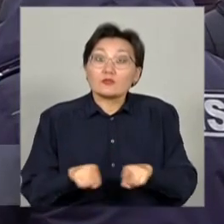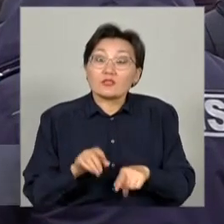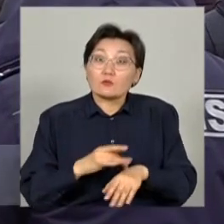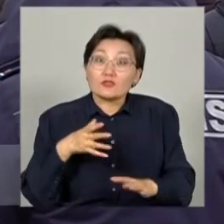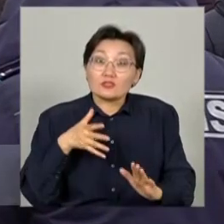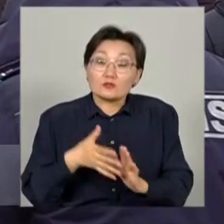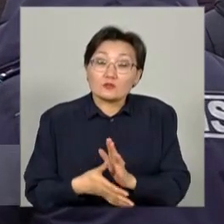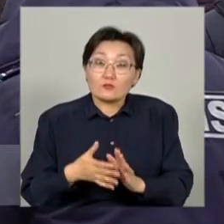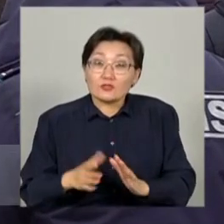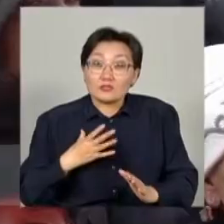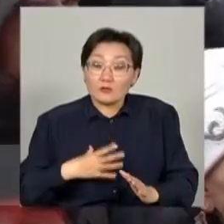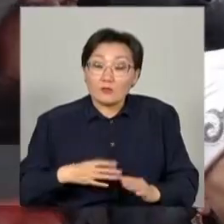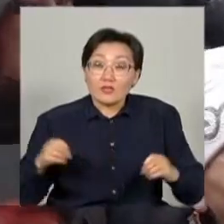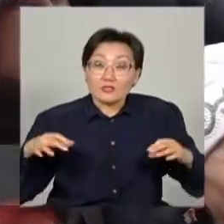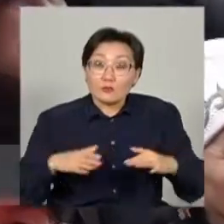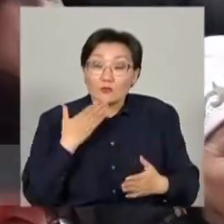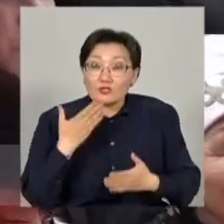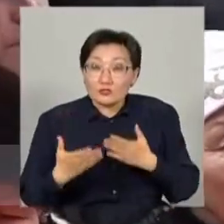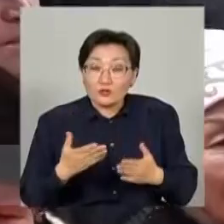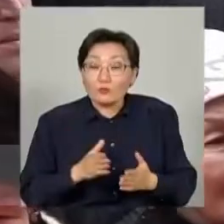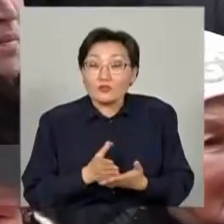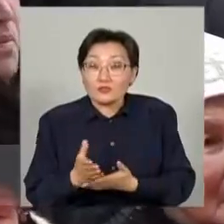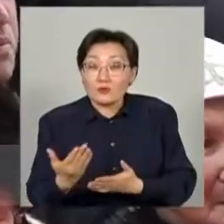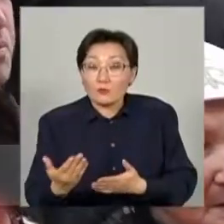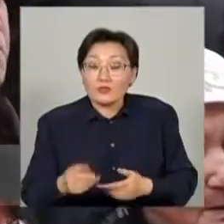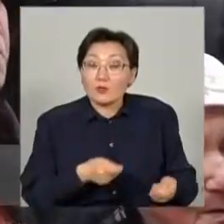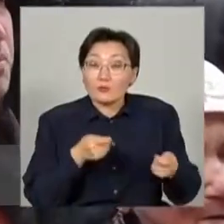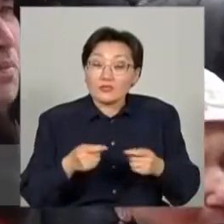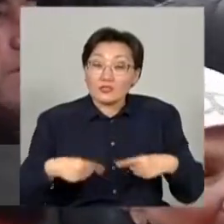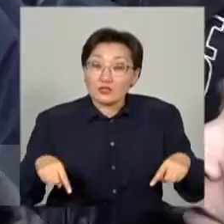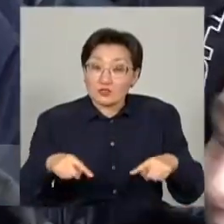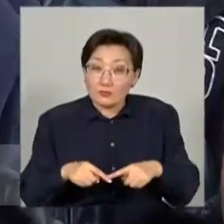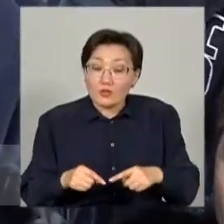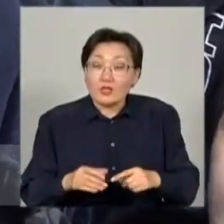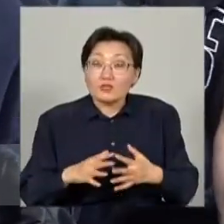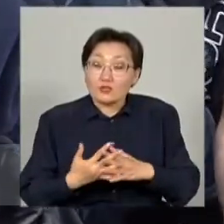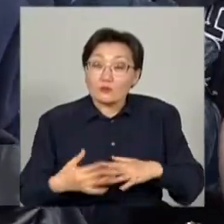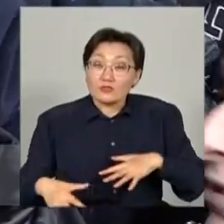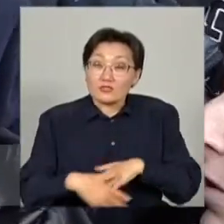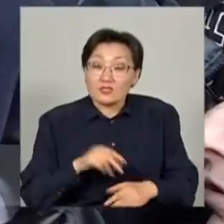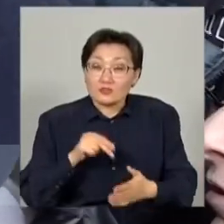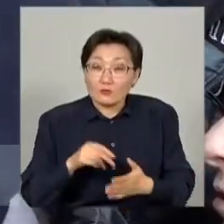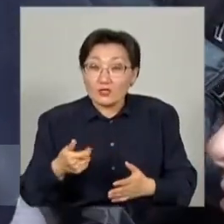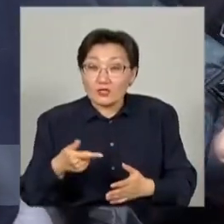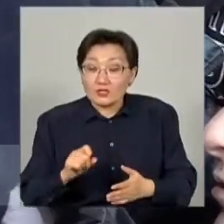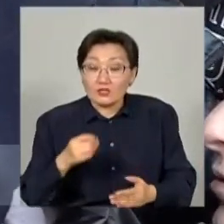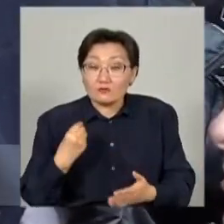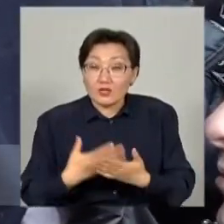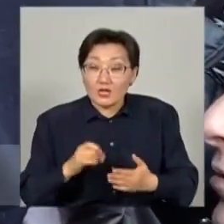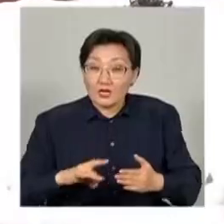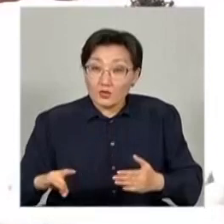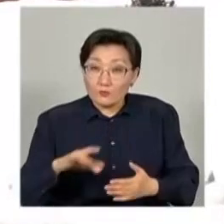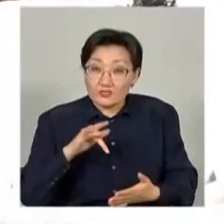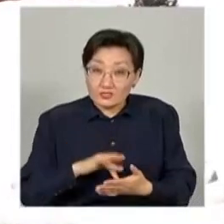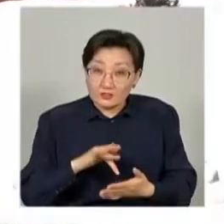расходы» вынудили людей собраться и спросить все напрямую у поставщика. Ведь, по их словам, в сельском округе ценник за газ дороже, чем в районном